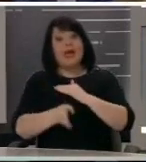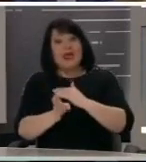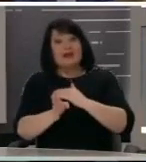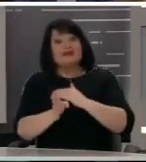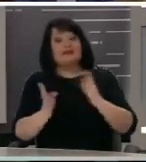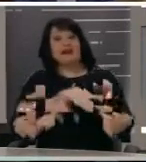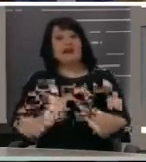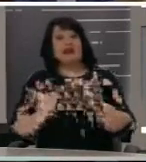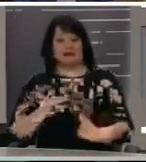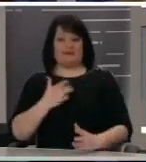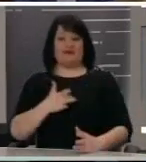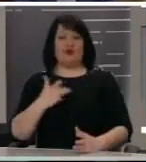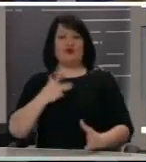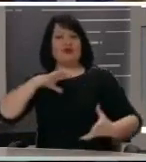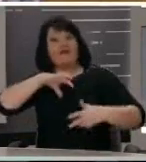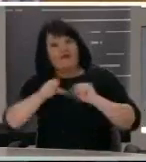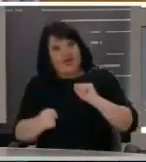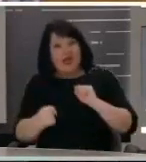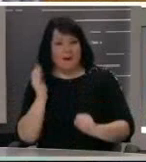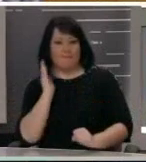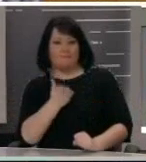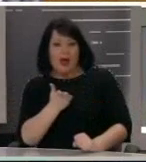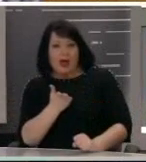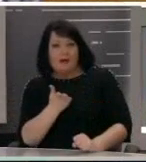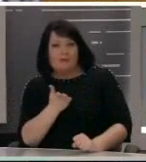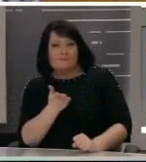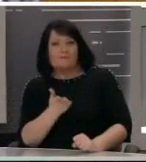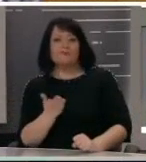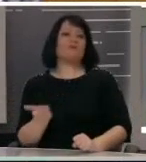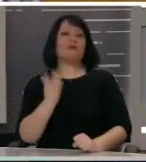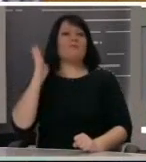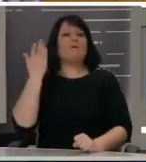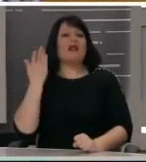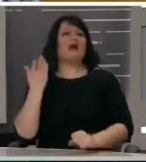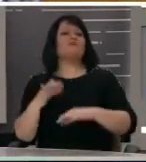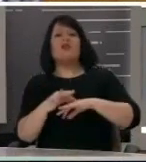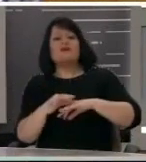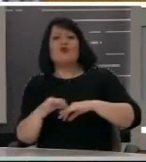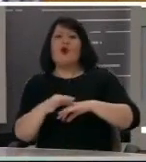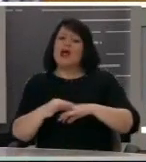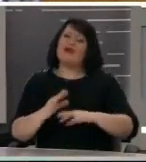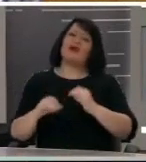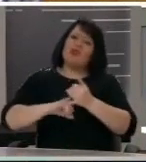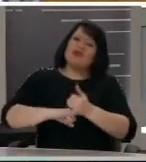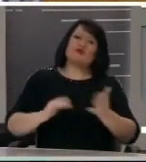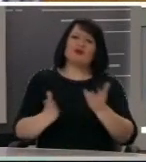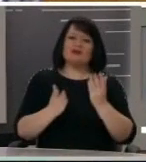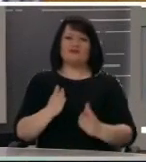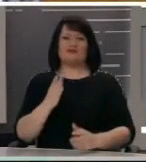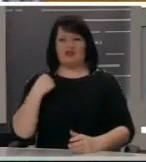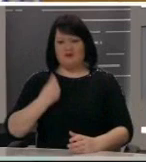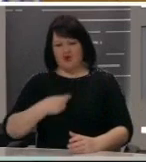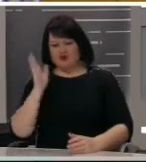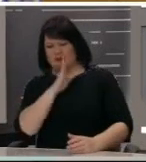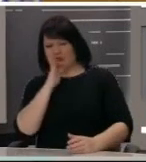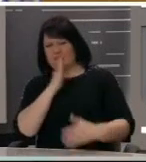μορφής ψυχολογική βία από έναν τέος ή νυν σύντροφο, όπως δημόσιο εξευτελισμό